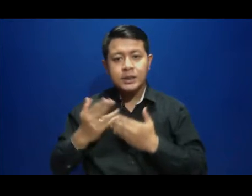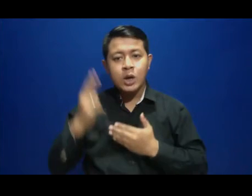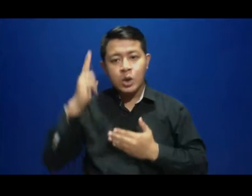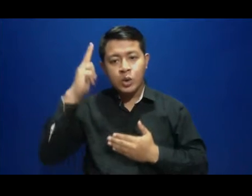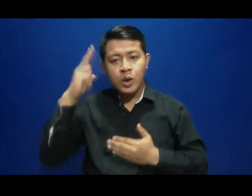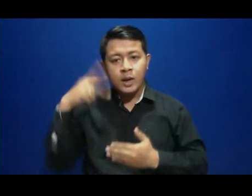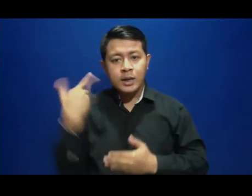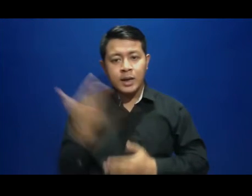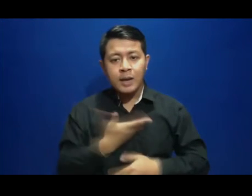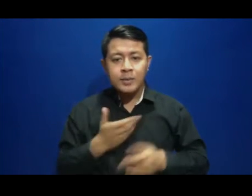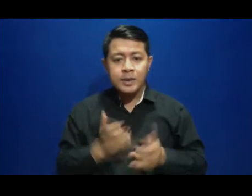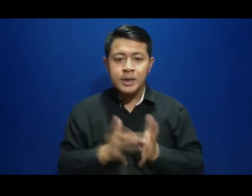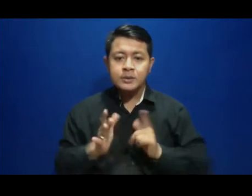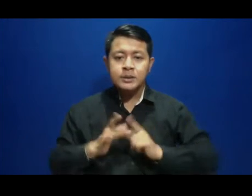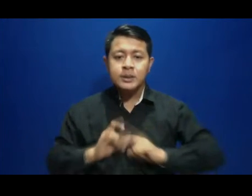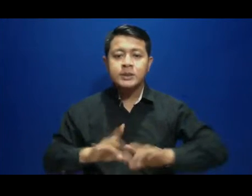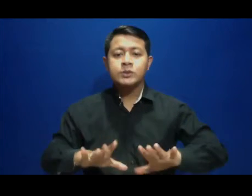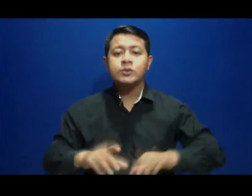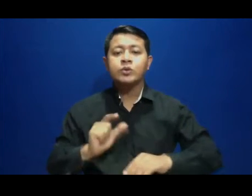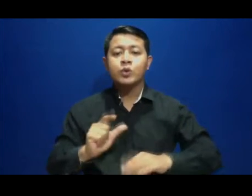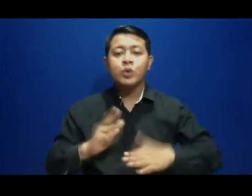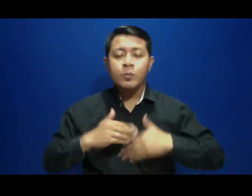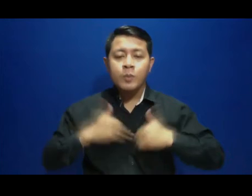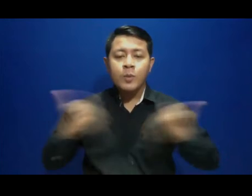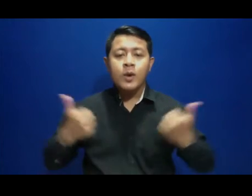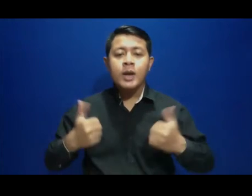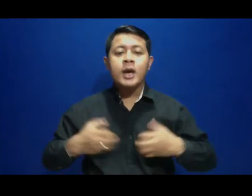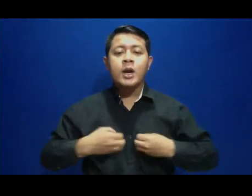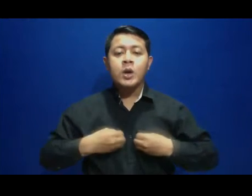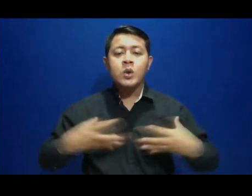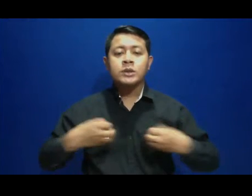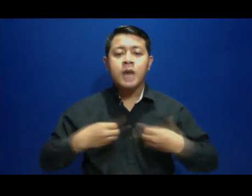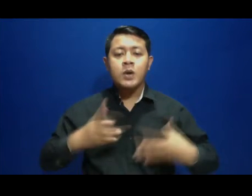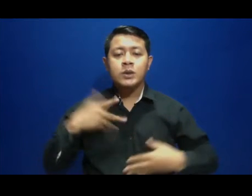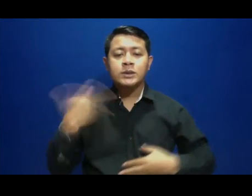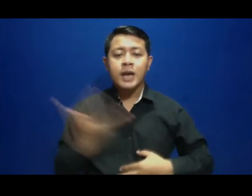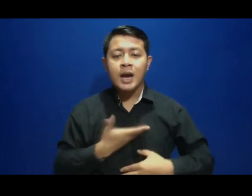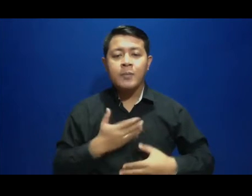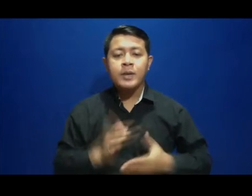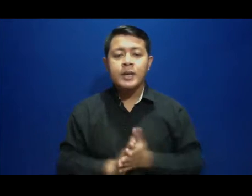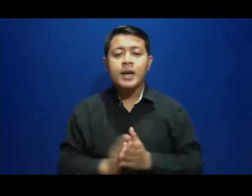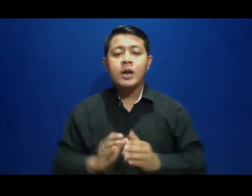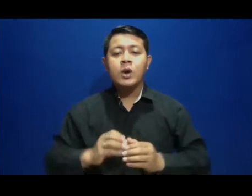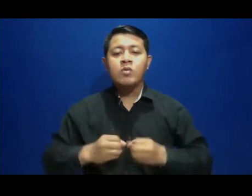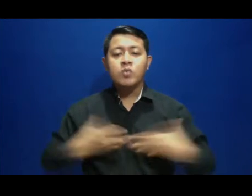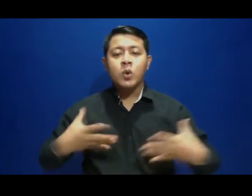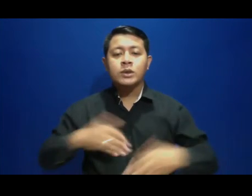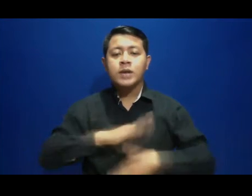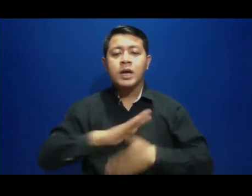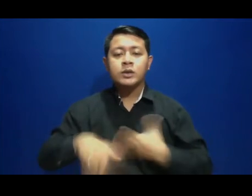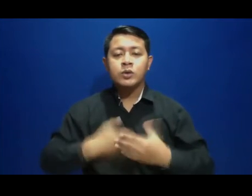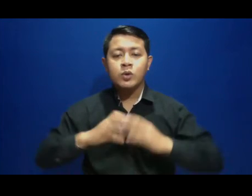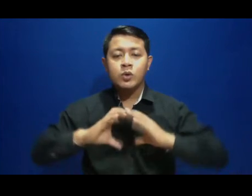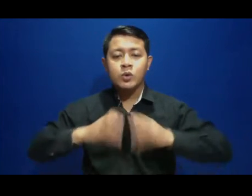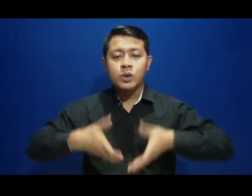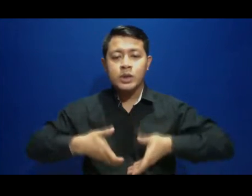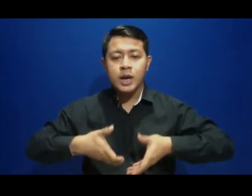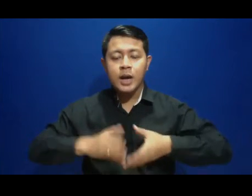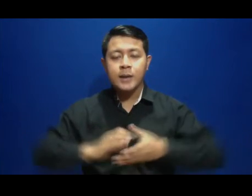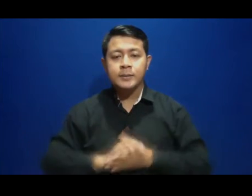Yesus Kristus, sebagai pemulihan atas dosa-dosa kami dan dosa seluruh dunia.